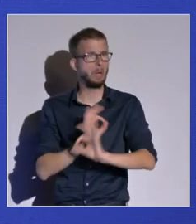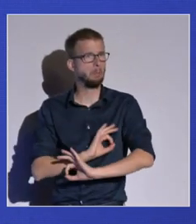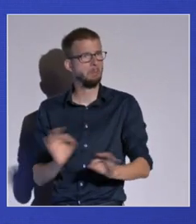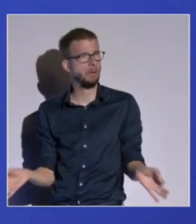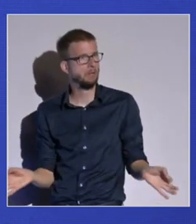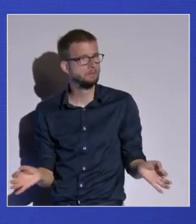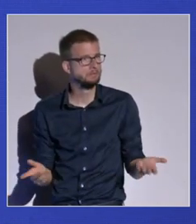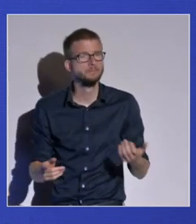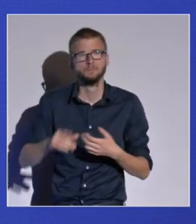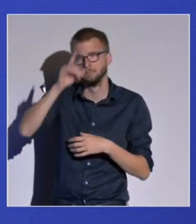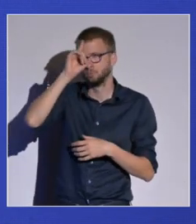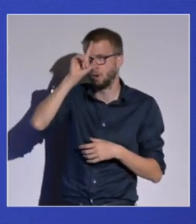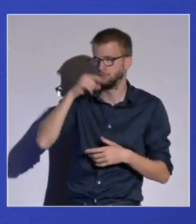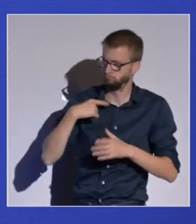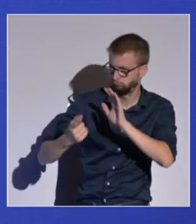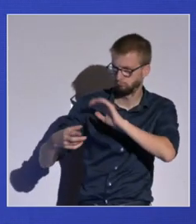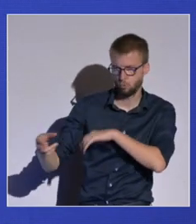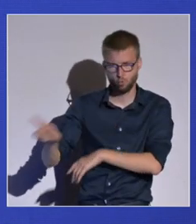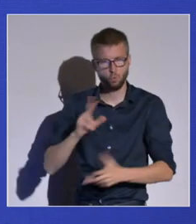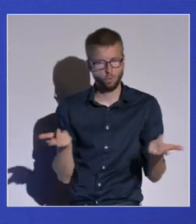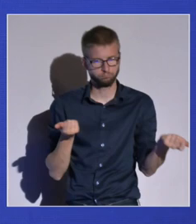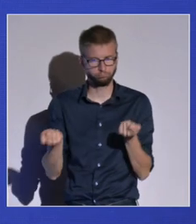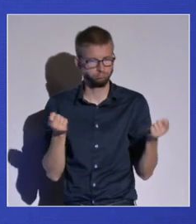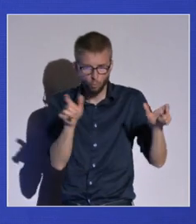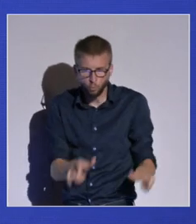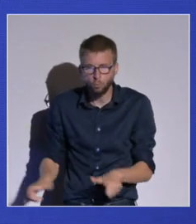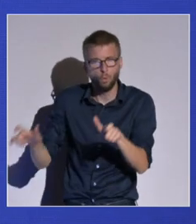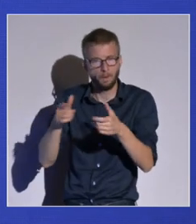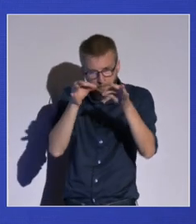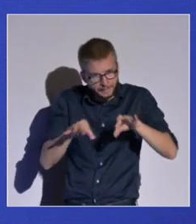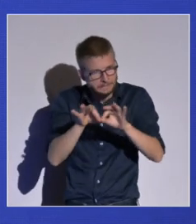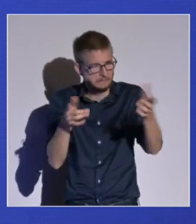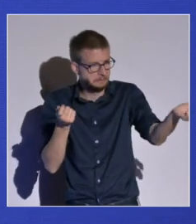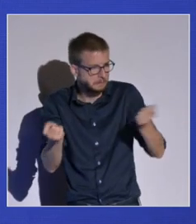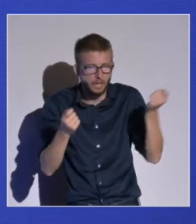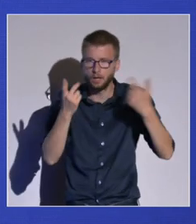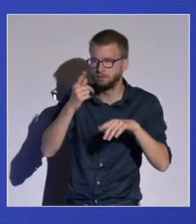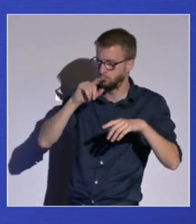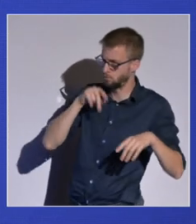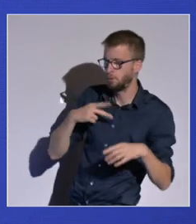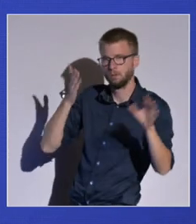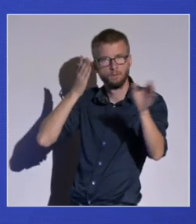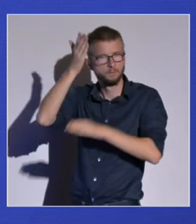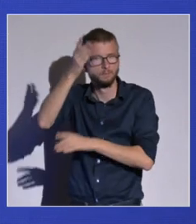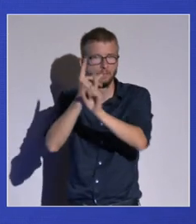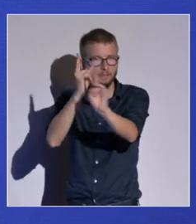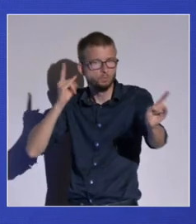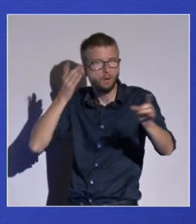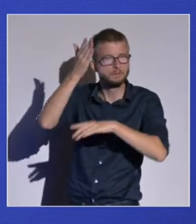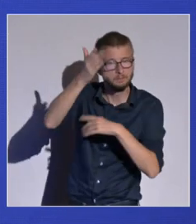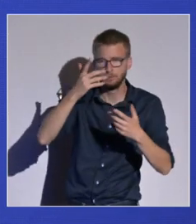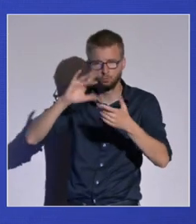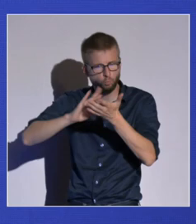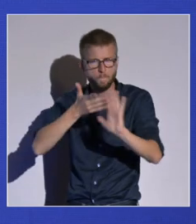allons reprendre le contrôle de notre pays, de notre histoire, de notre destin, tout va aller mieux, et notamment